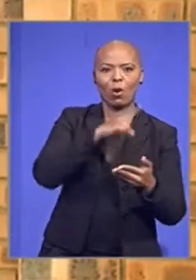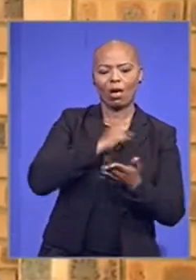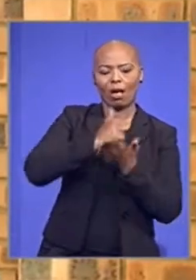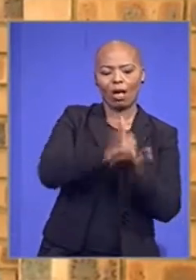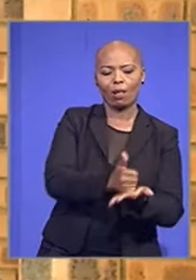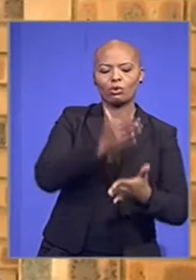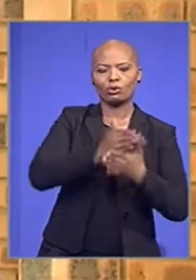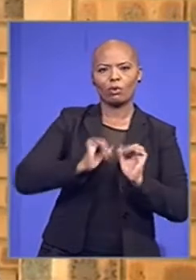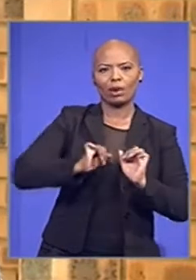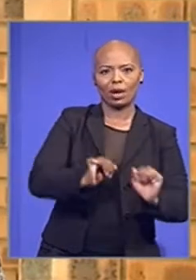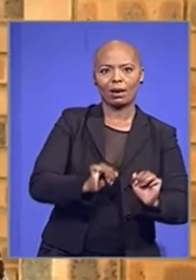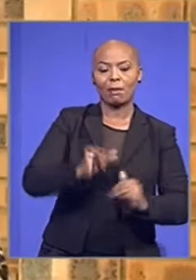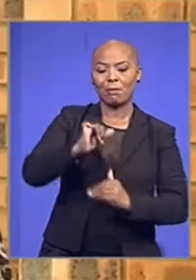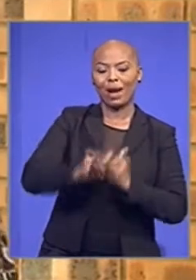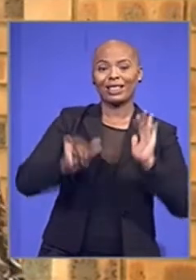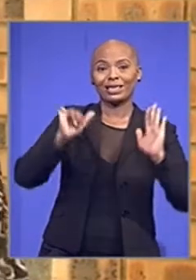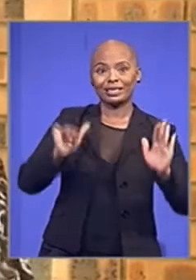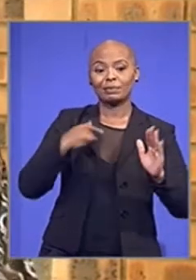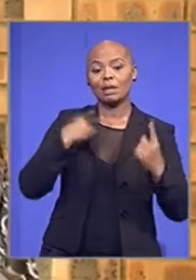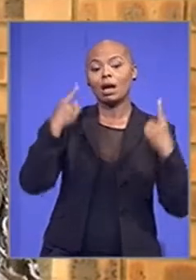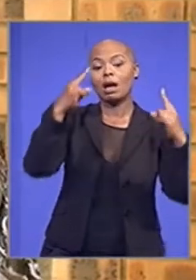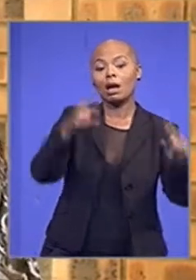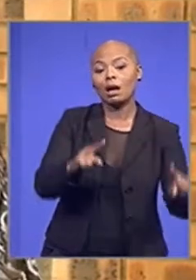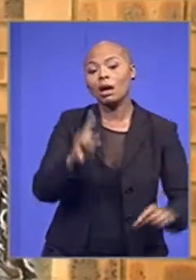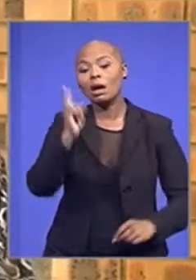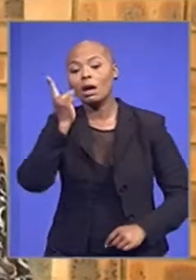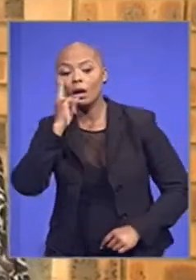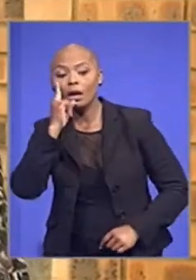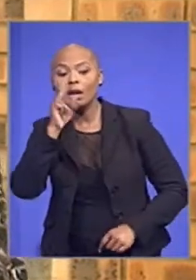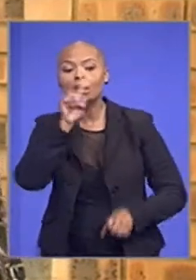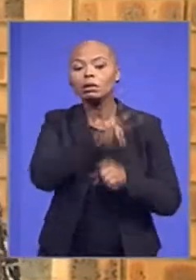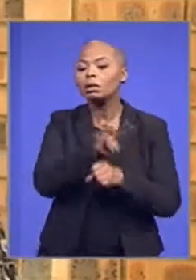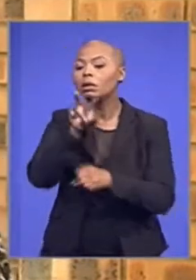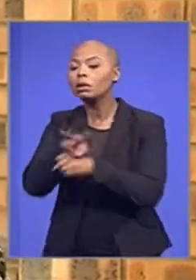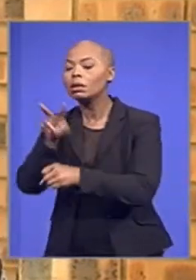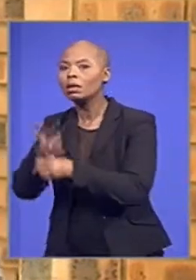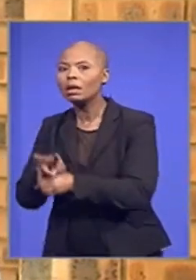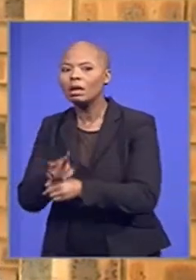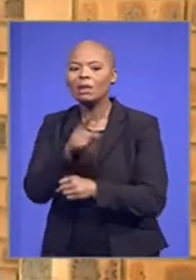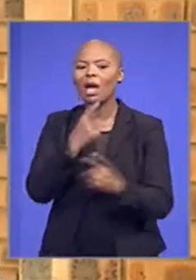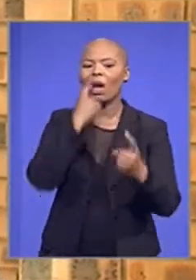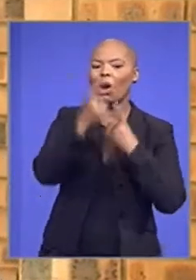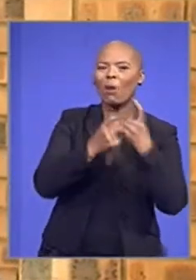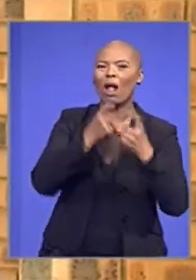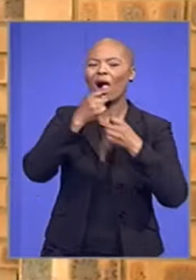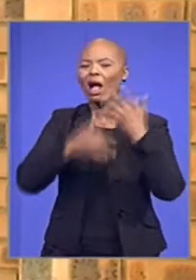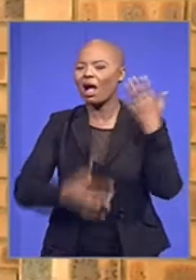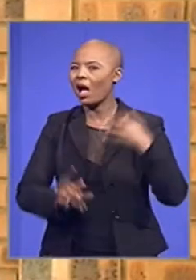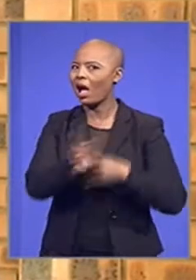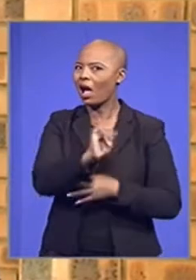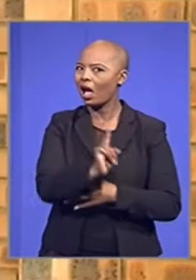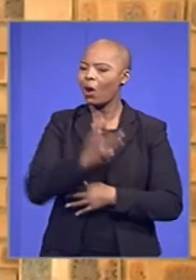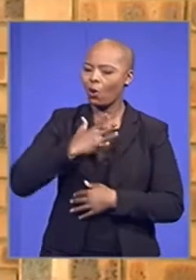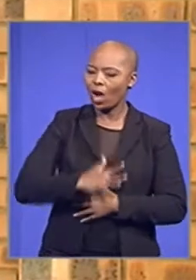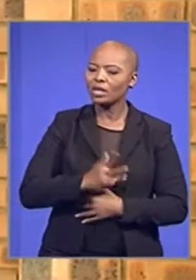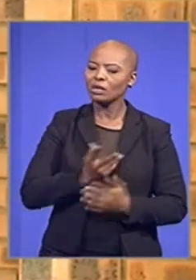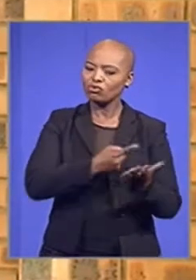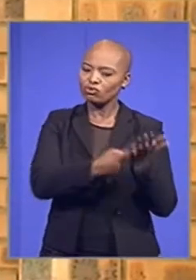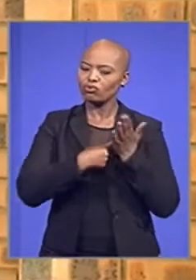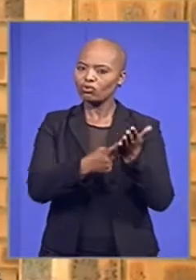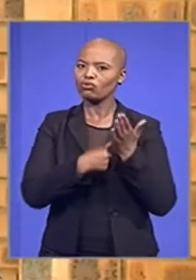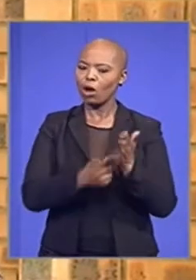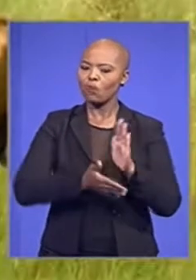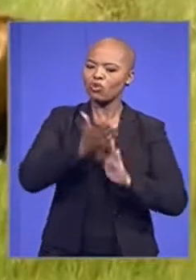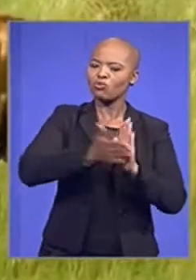ka mora kgwedi tse tsheletseng ke be ke sa hlole ke discuss di complain ke discuss progress or re progress. Bulwane o